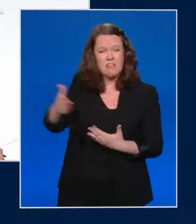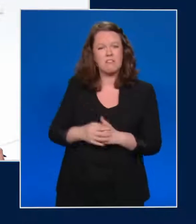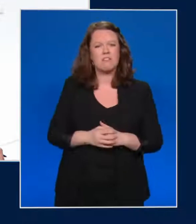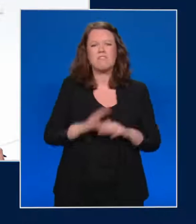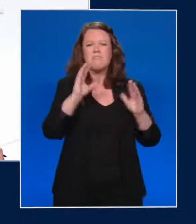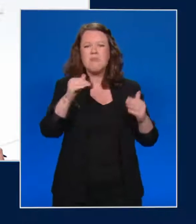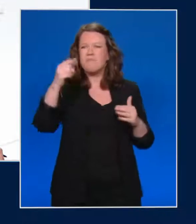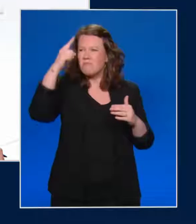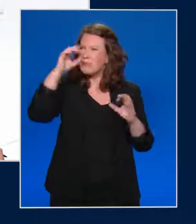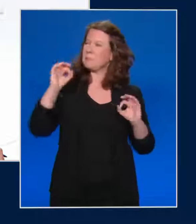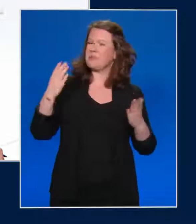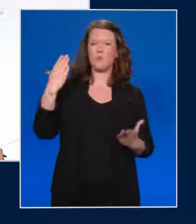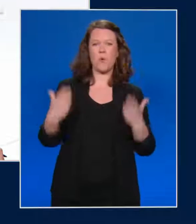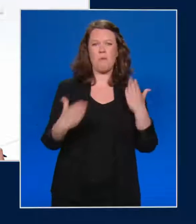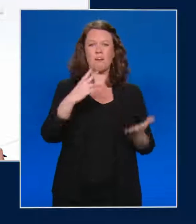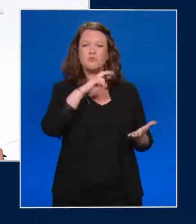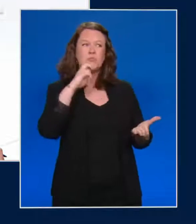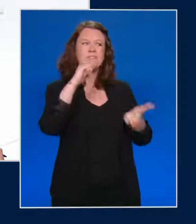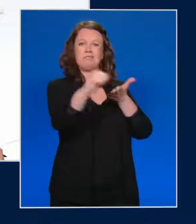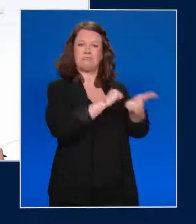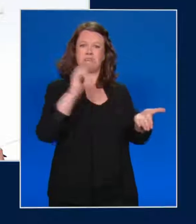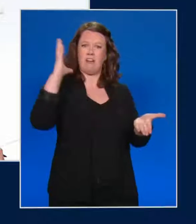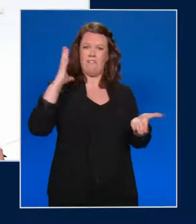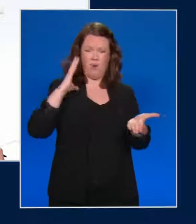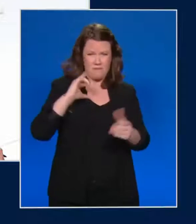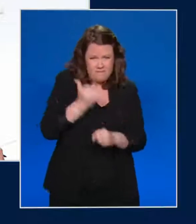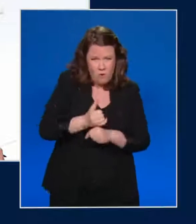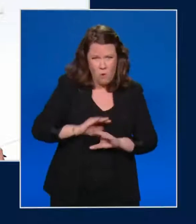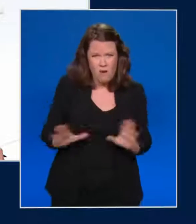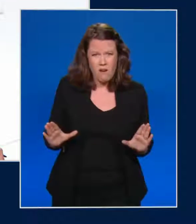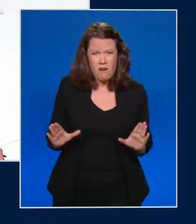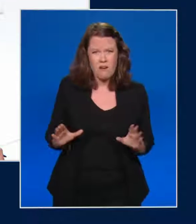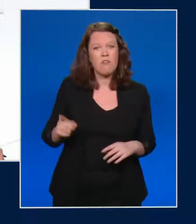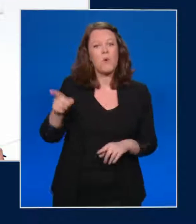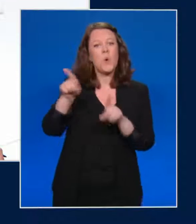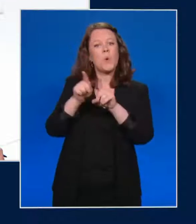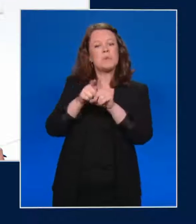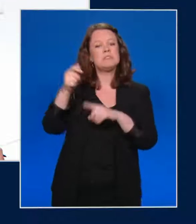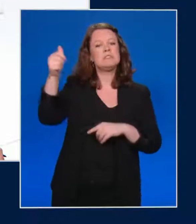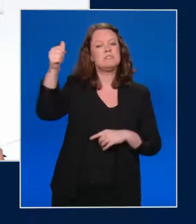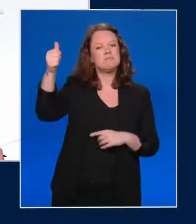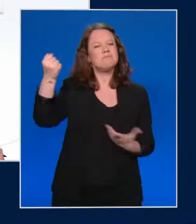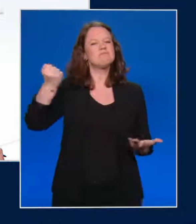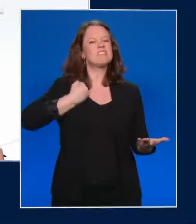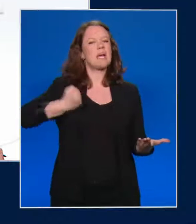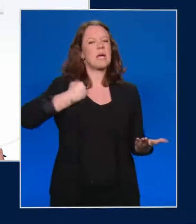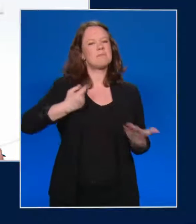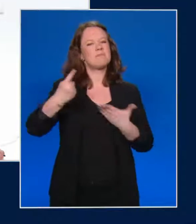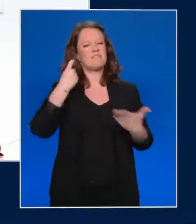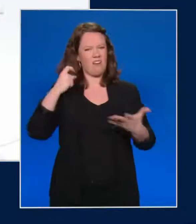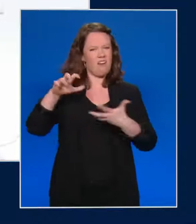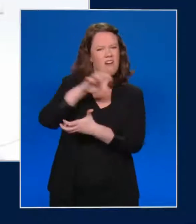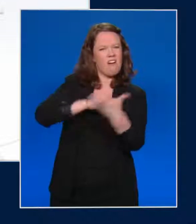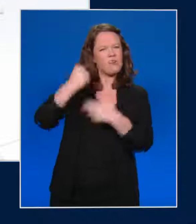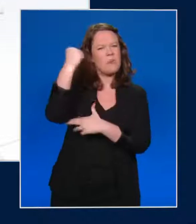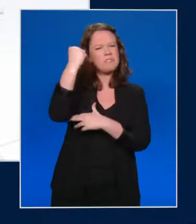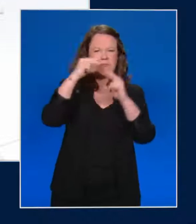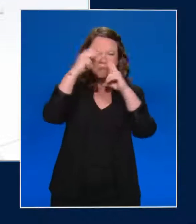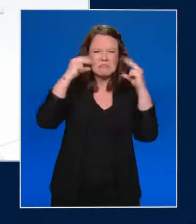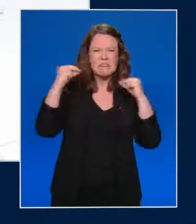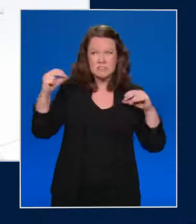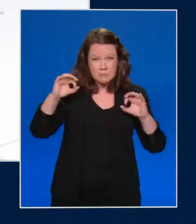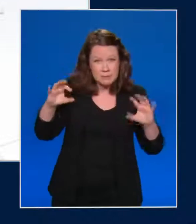comme ils s'en prennent en russie à la mémoire des crimes du stalinisme cette guerre